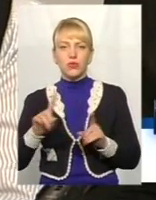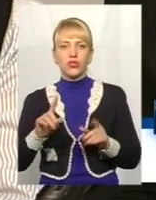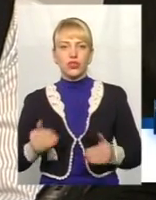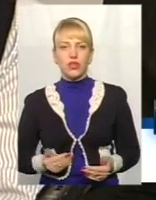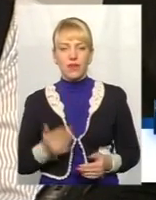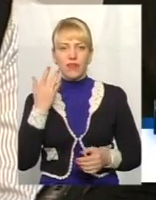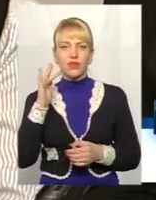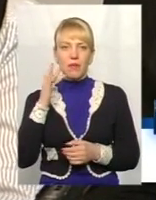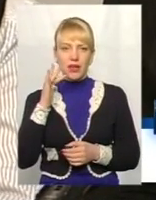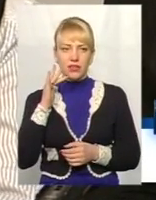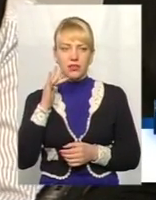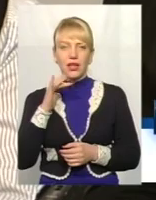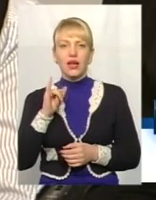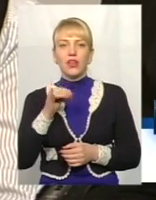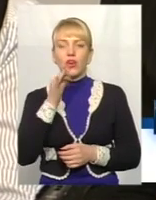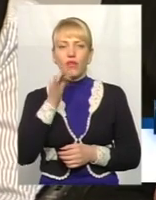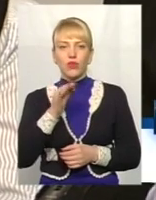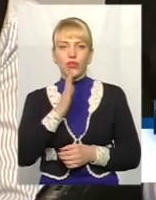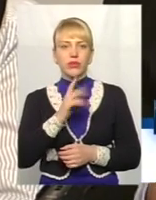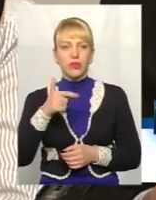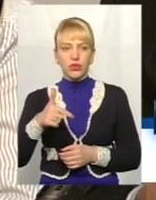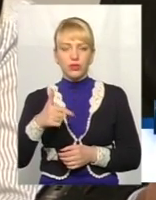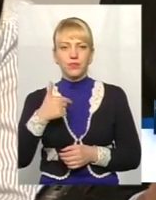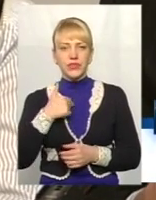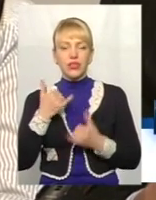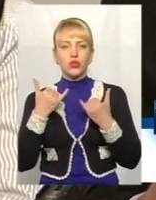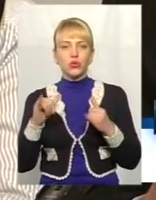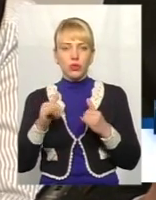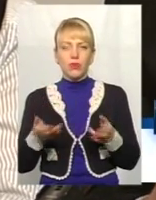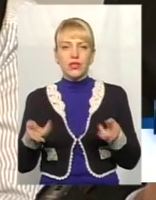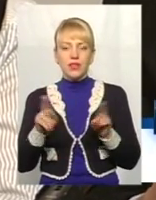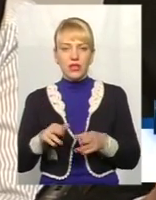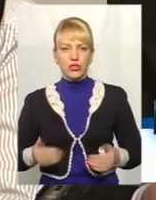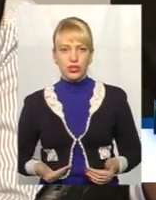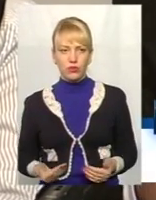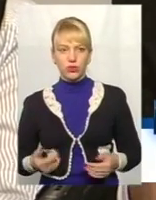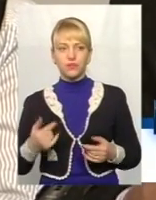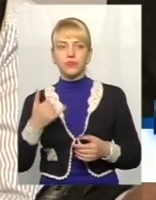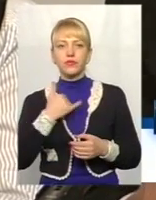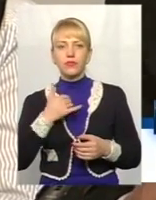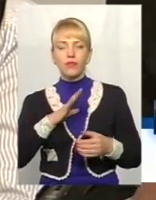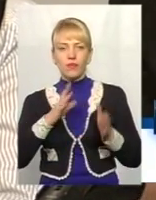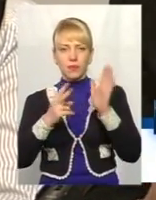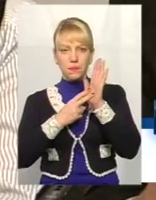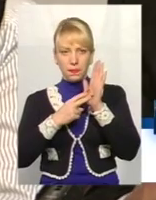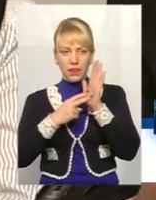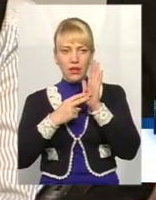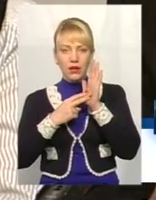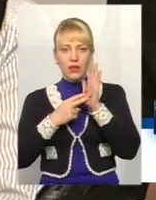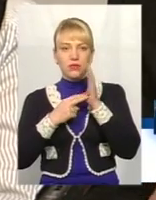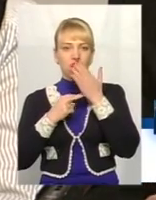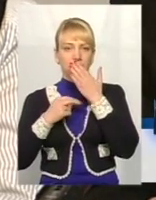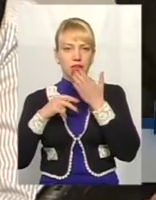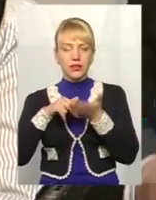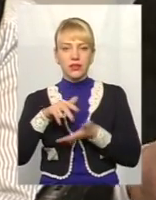в Сполучених Штатах Америки, каже, Володимир Григорович, я чудом лишилася живою, на семеро йшло в Літин,